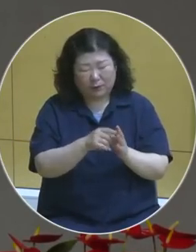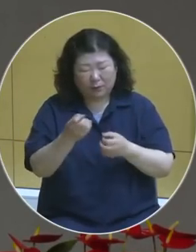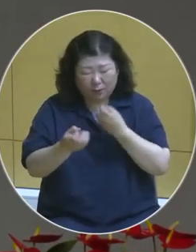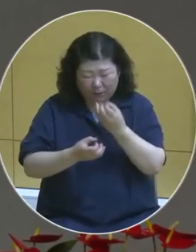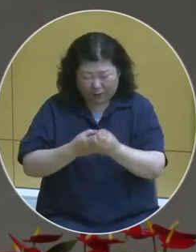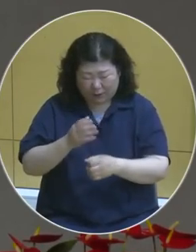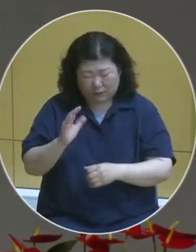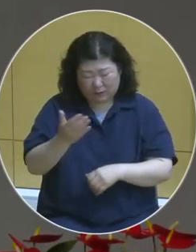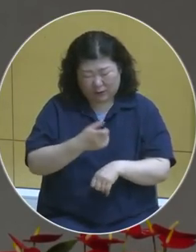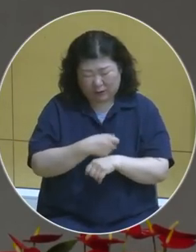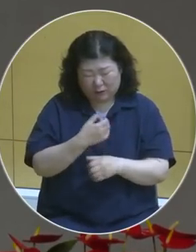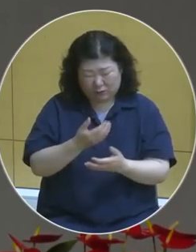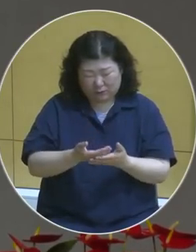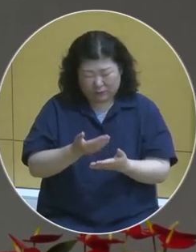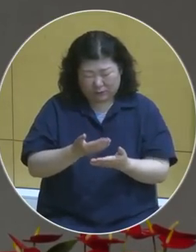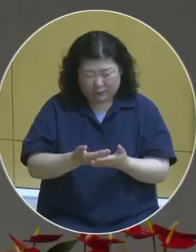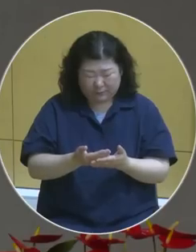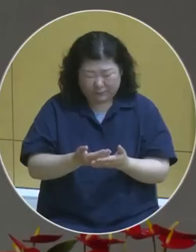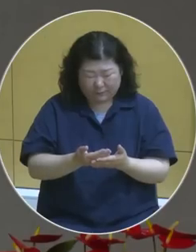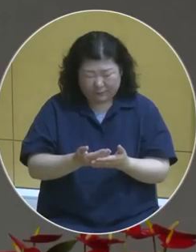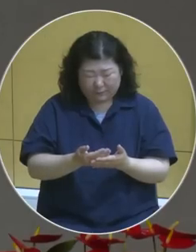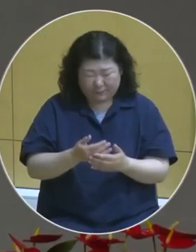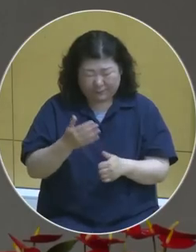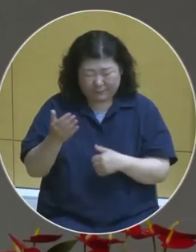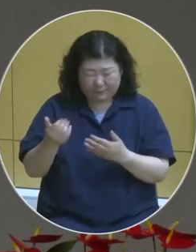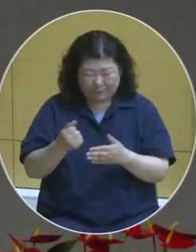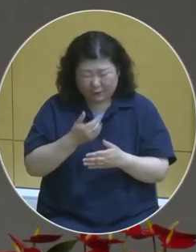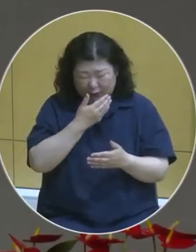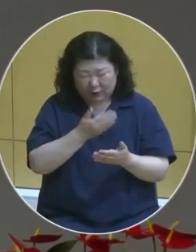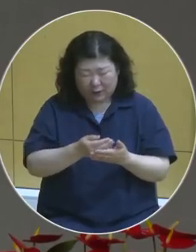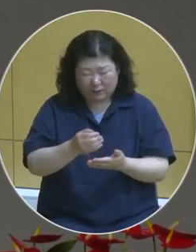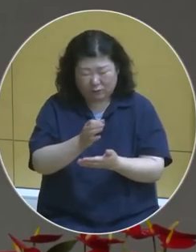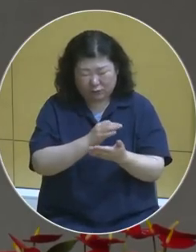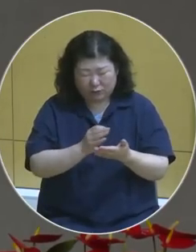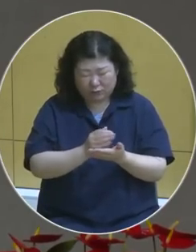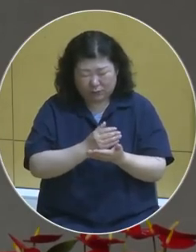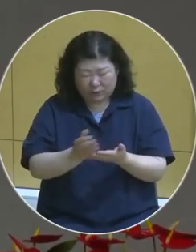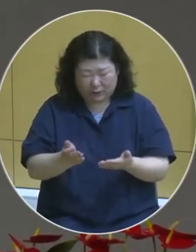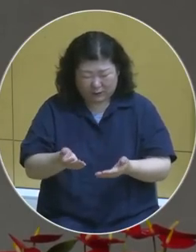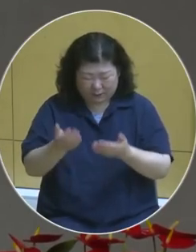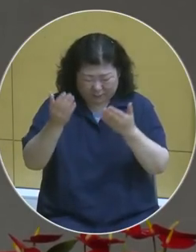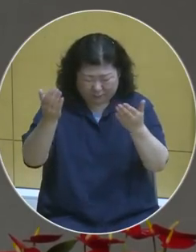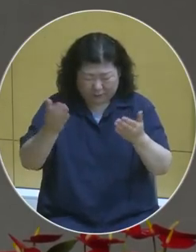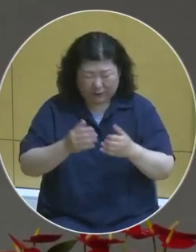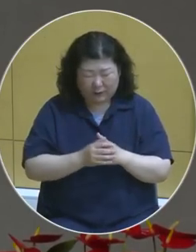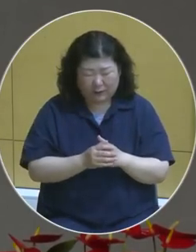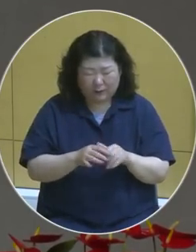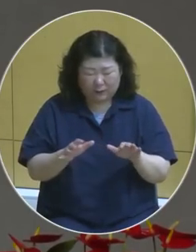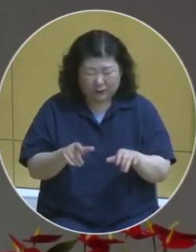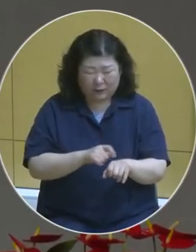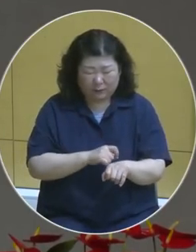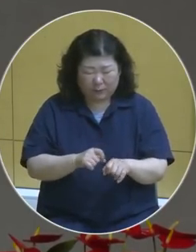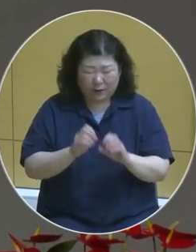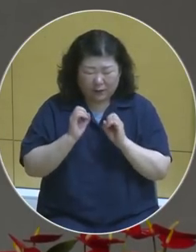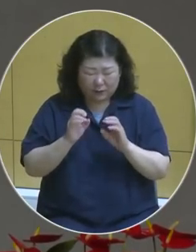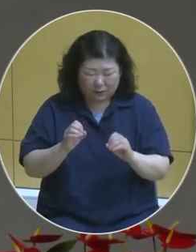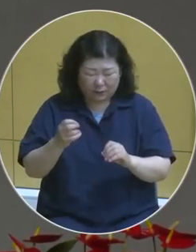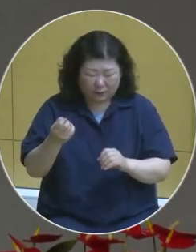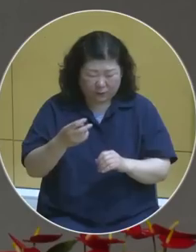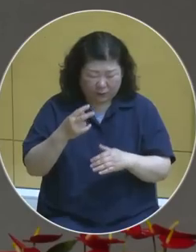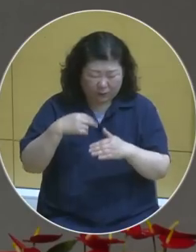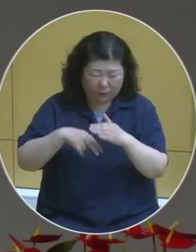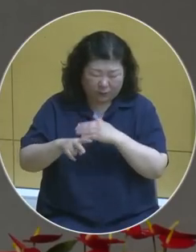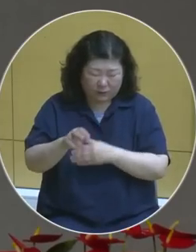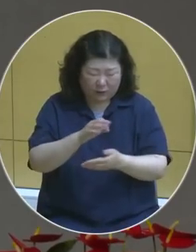하여 주시옵소서. 하나님 귀한 물질 아버지 앞에 구별하여 올려드립니다. 오늘은 특별히 선교와